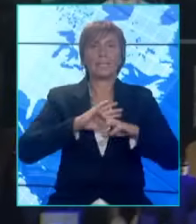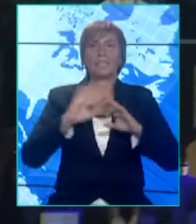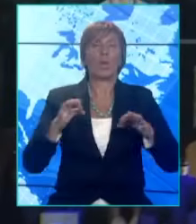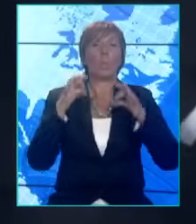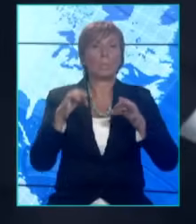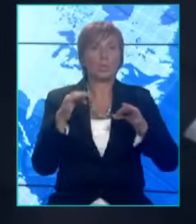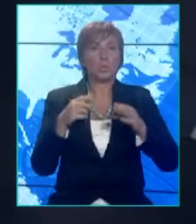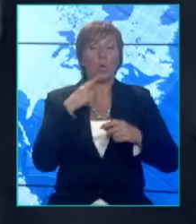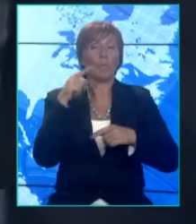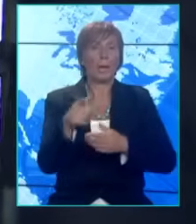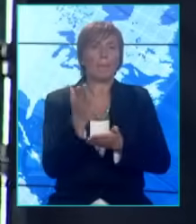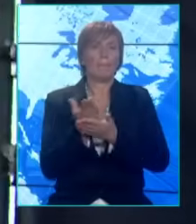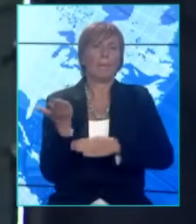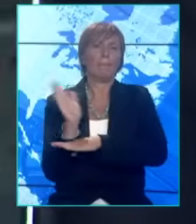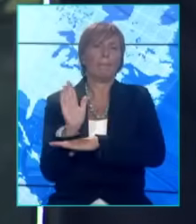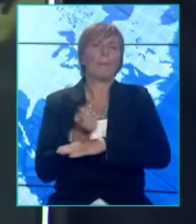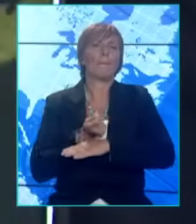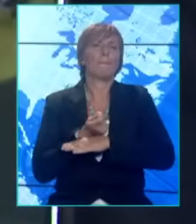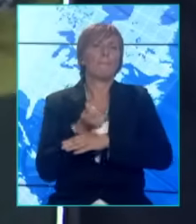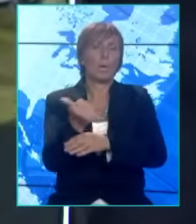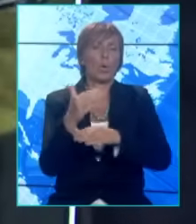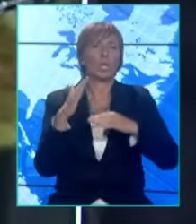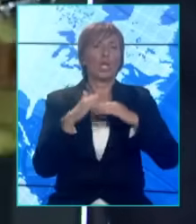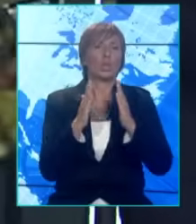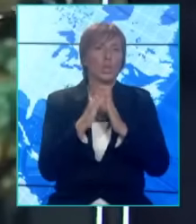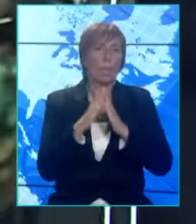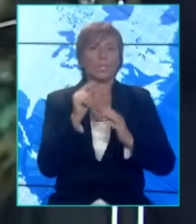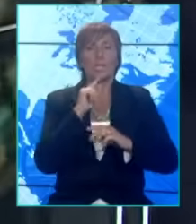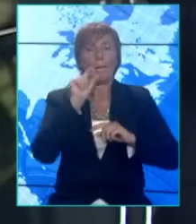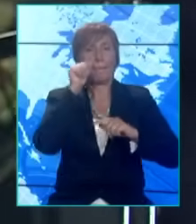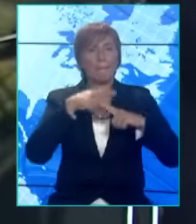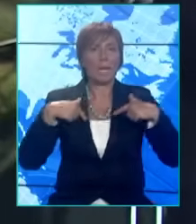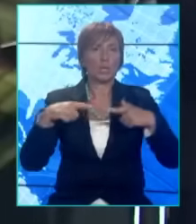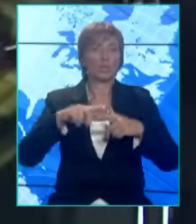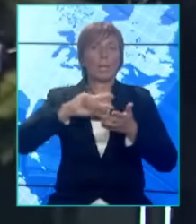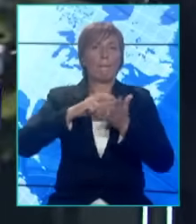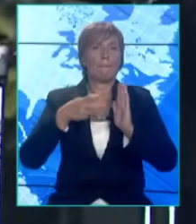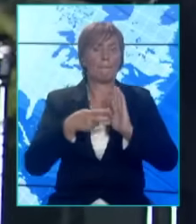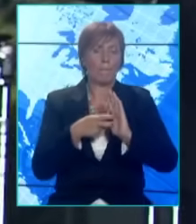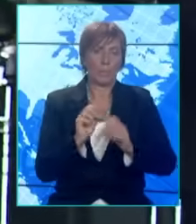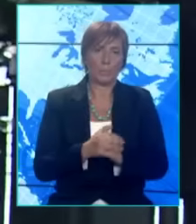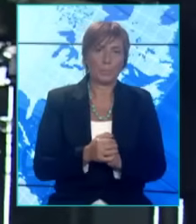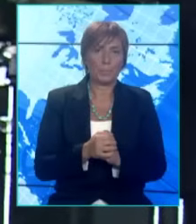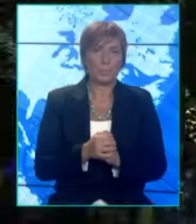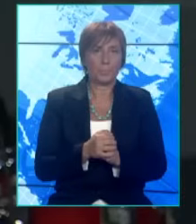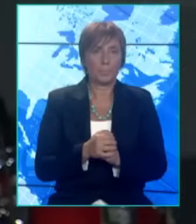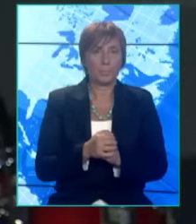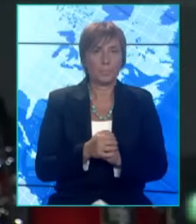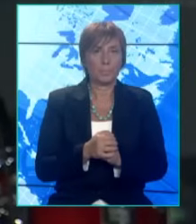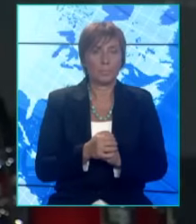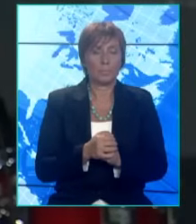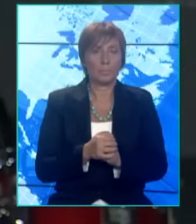Cijelom događaju proslave ovog jubileja nazočile su brojne visoke zvanice domaće i međunarodne političke scene.